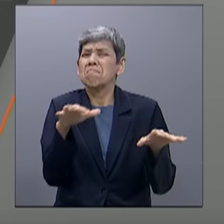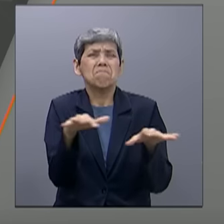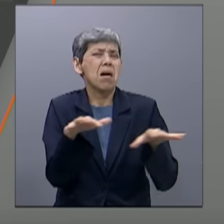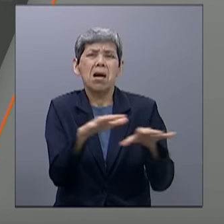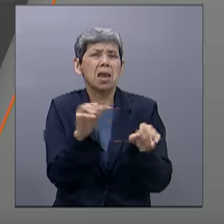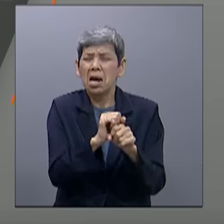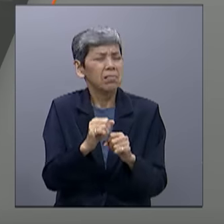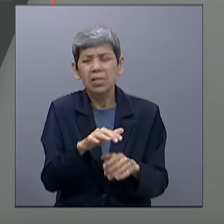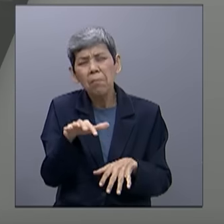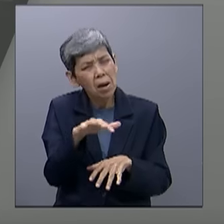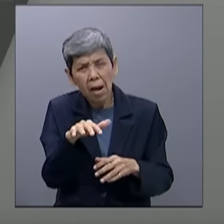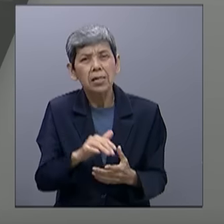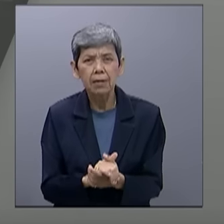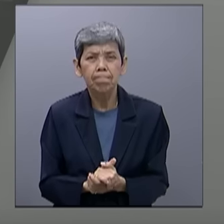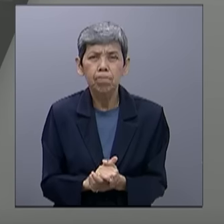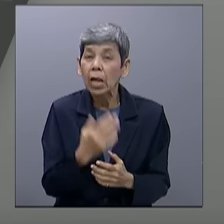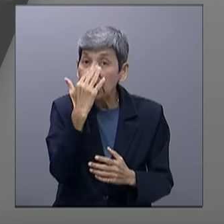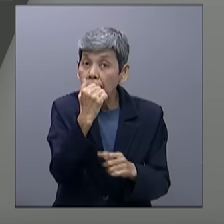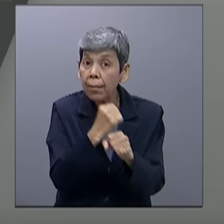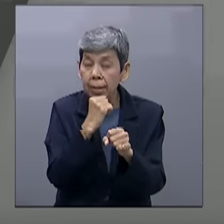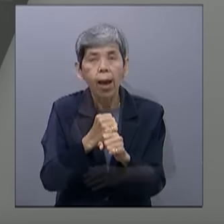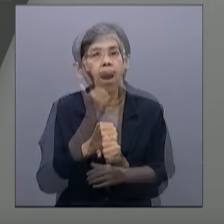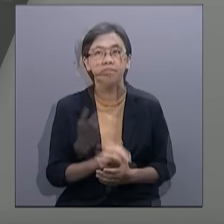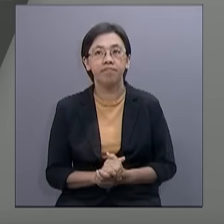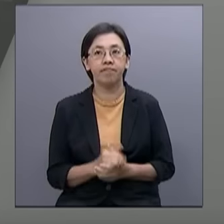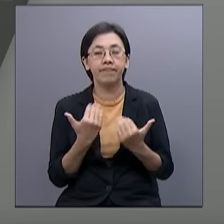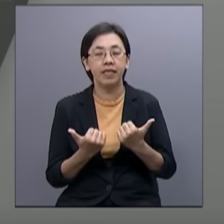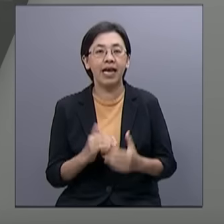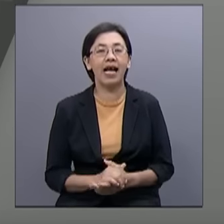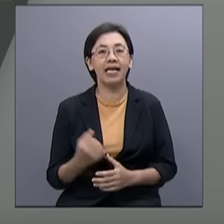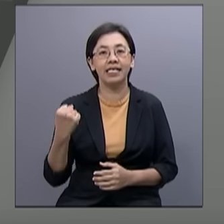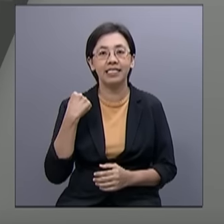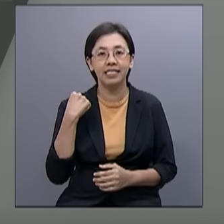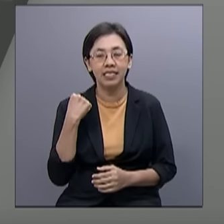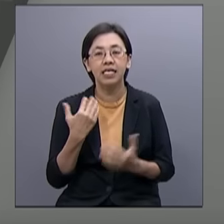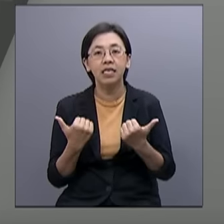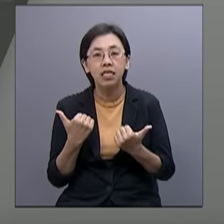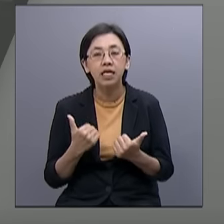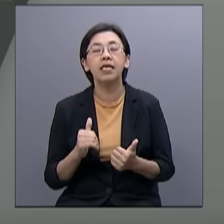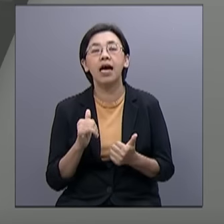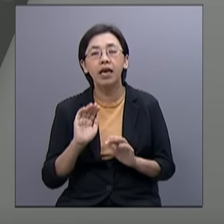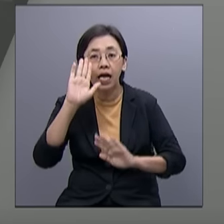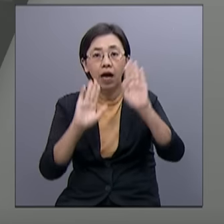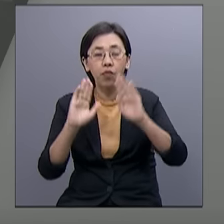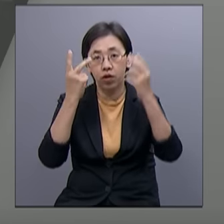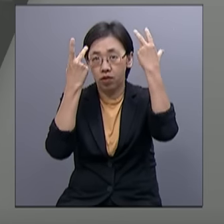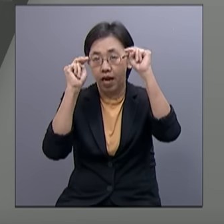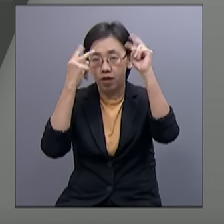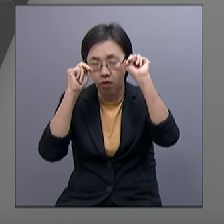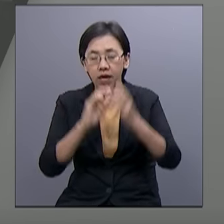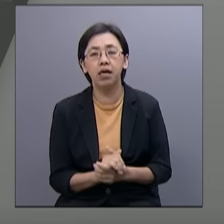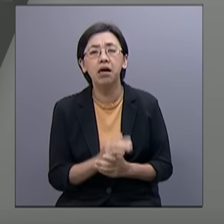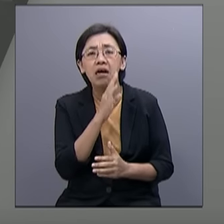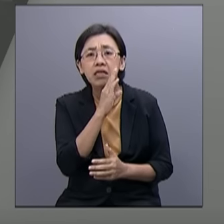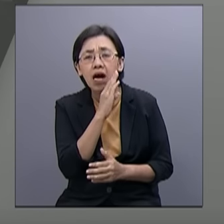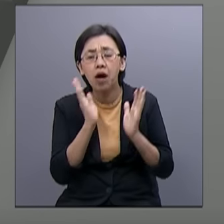การคาดการณ์กันก่อนหน้านี้นะคะเพราะว่าตัดไปแล้วซึ่งอำนาจในการที่จะเลือกนายกรัฐมนตรีแล้วการที่จะคัดสรรคนล